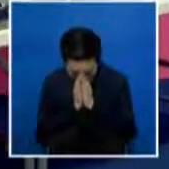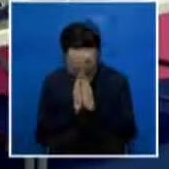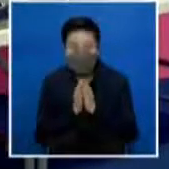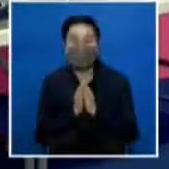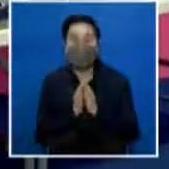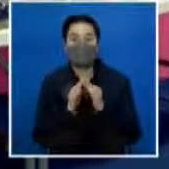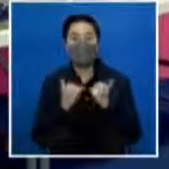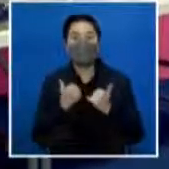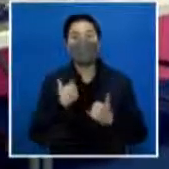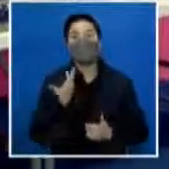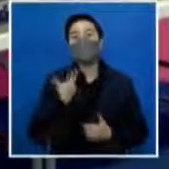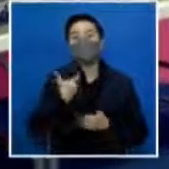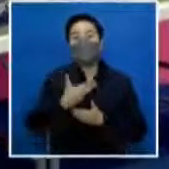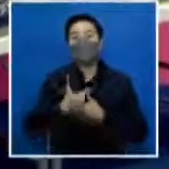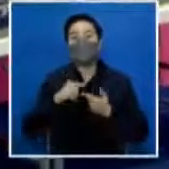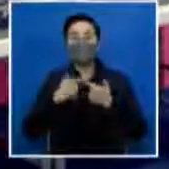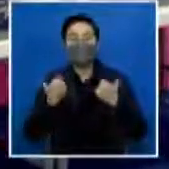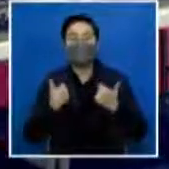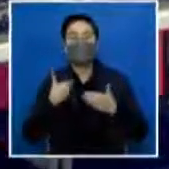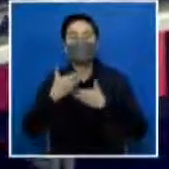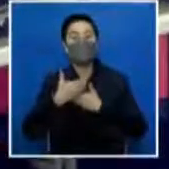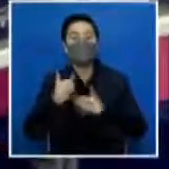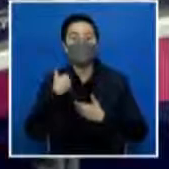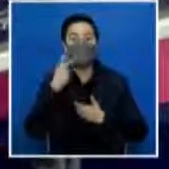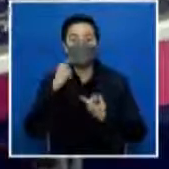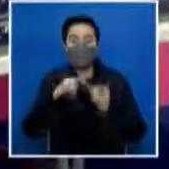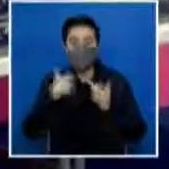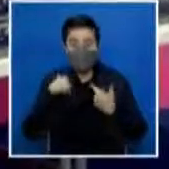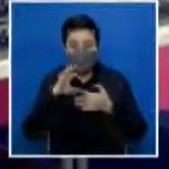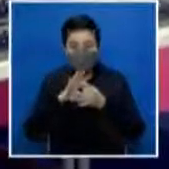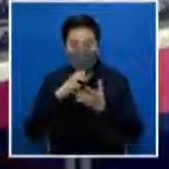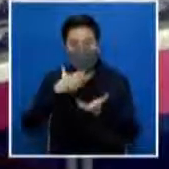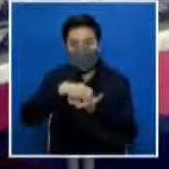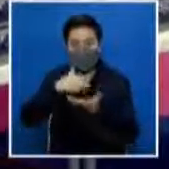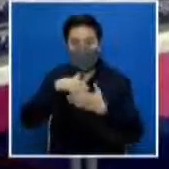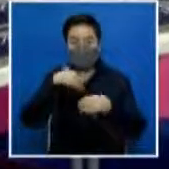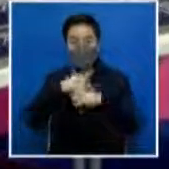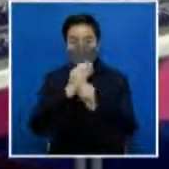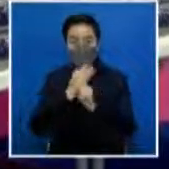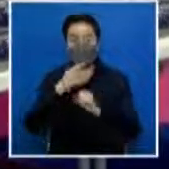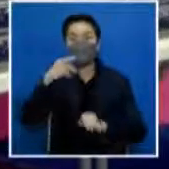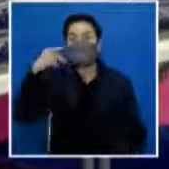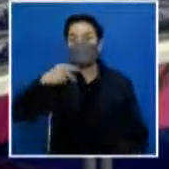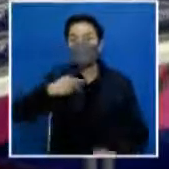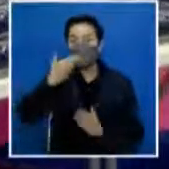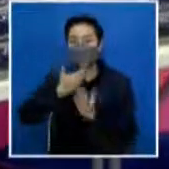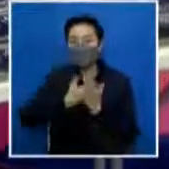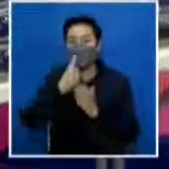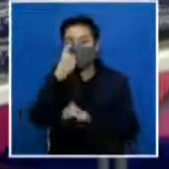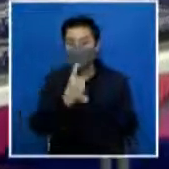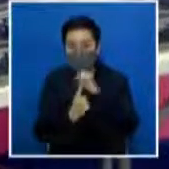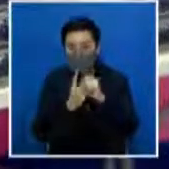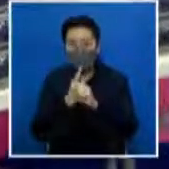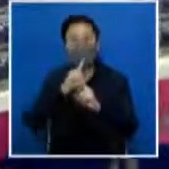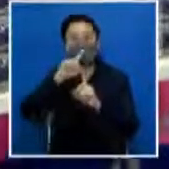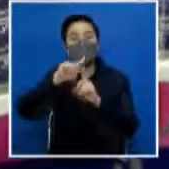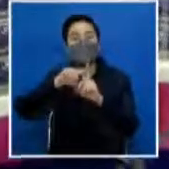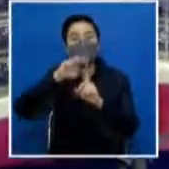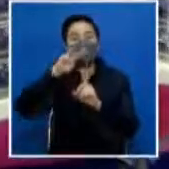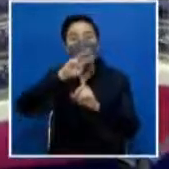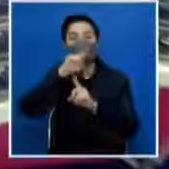สวัสดีค่ะคุณผู้ชมคะต้อนรับเข้าสู่การถ่ายทอดสดการออกรางวัลสลากออมสินพิเศษ1ปีประจำวันที่16มิถุนาย